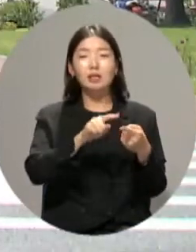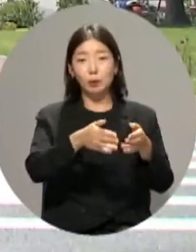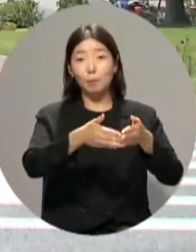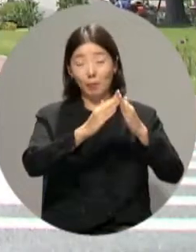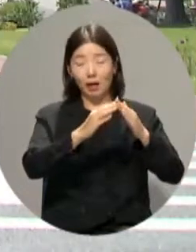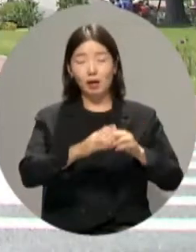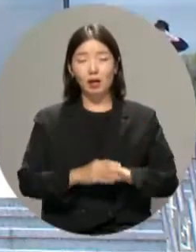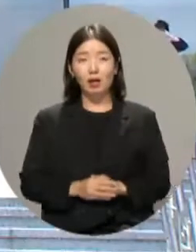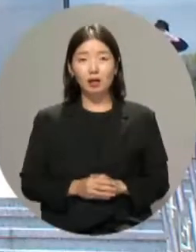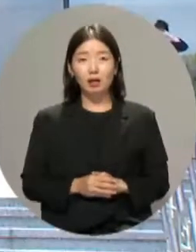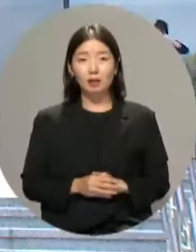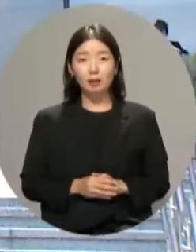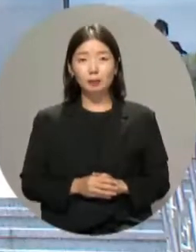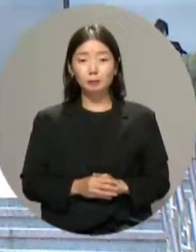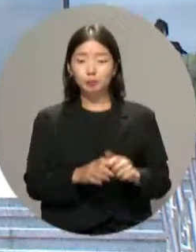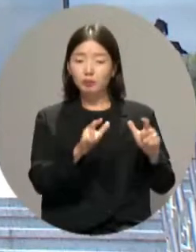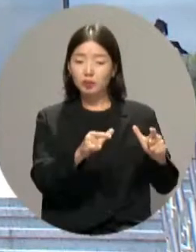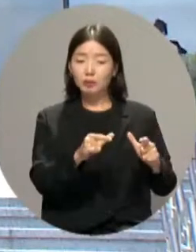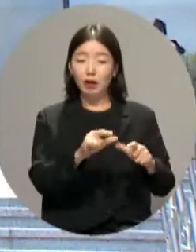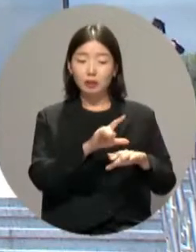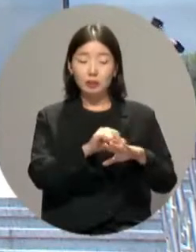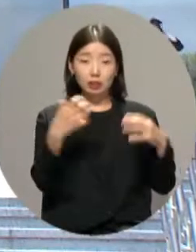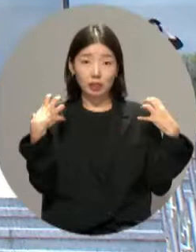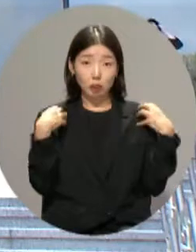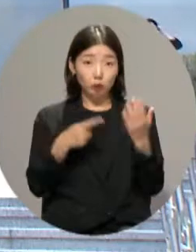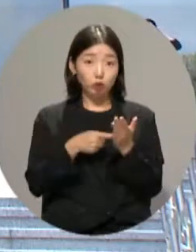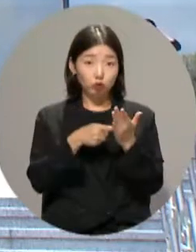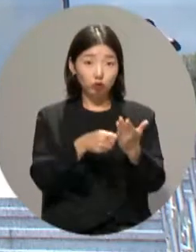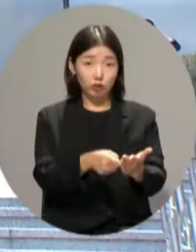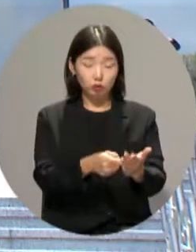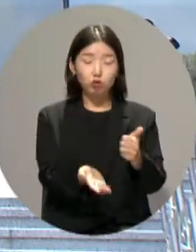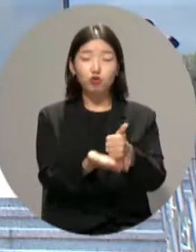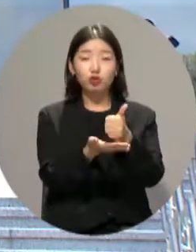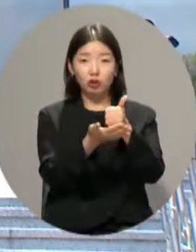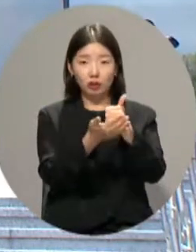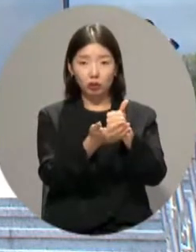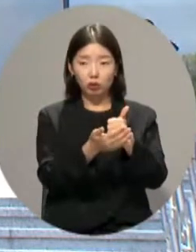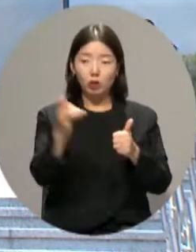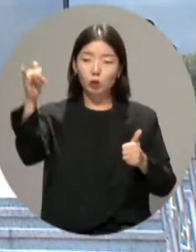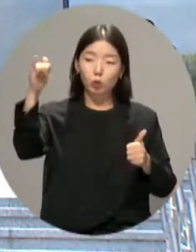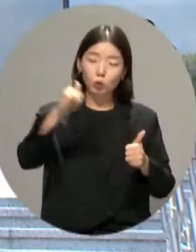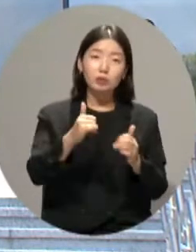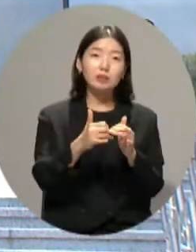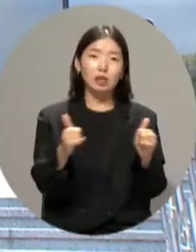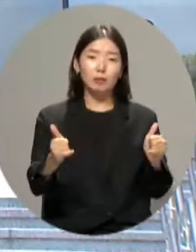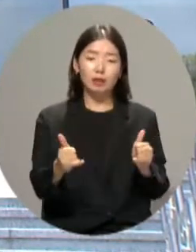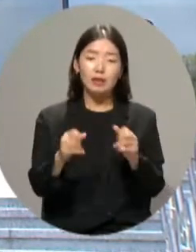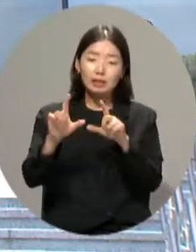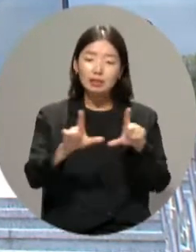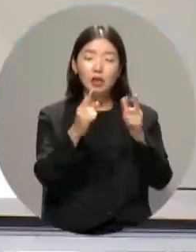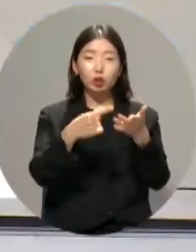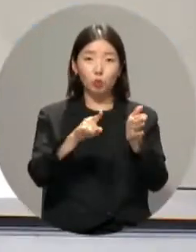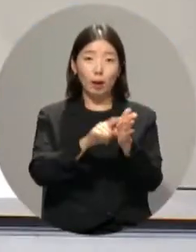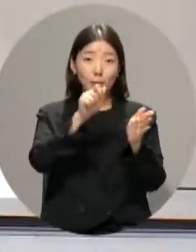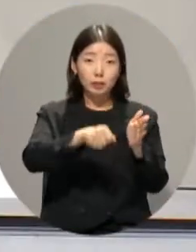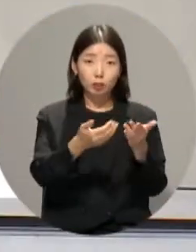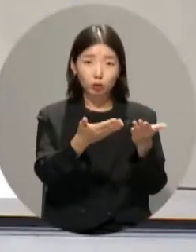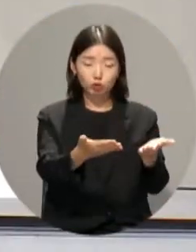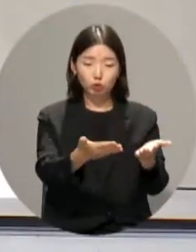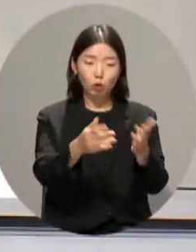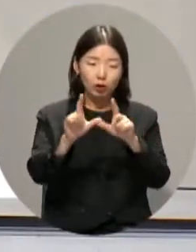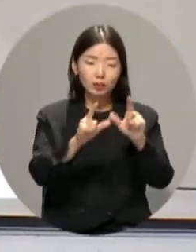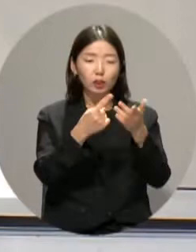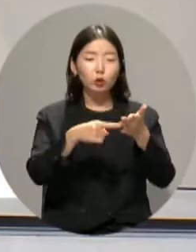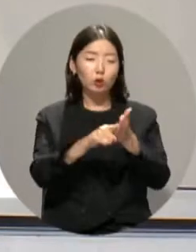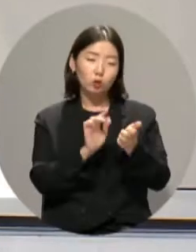했습니다 법무부는 지방자치단체장이 추진하는 추천하는 외국인에게 거주 비자를 발급하고 정착을